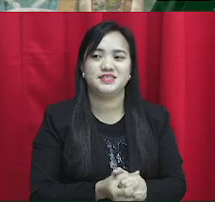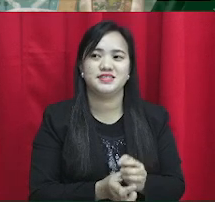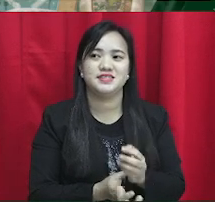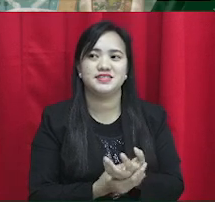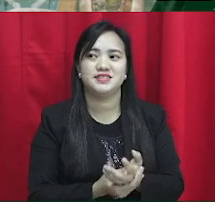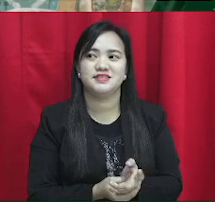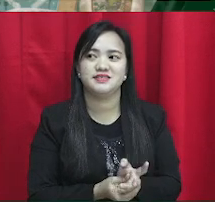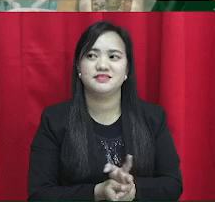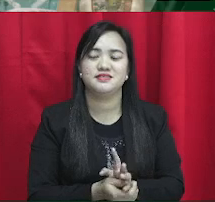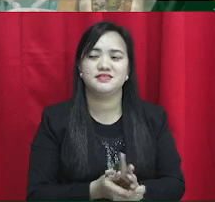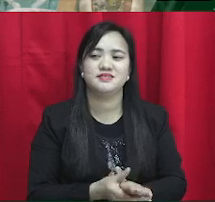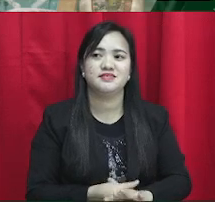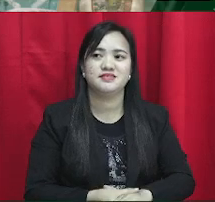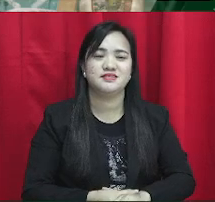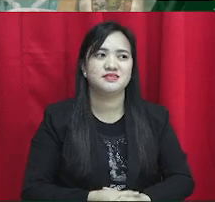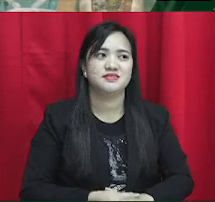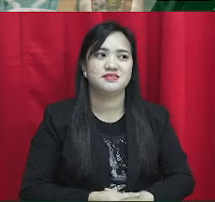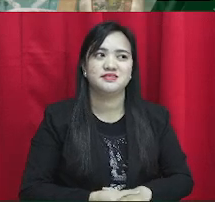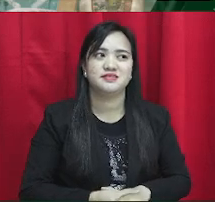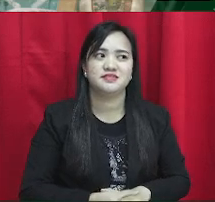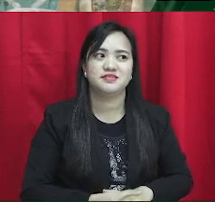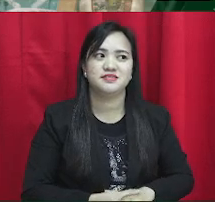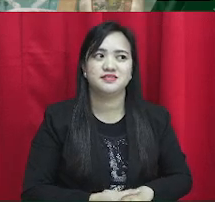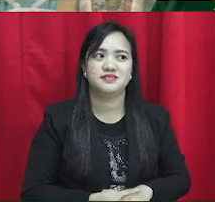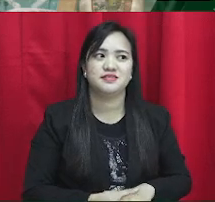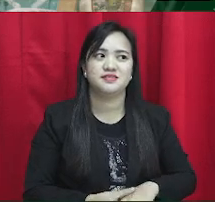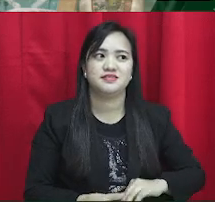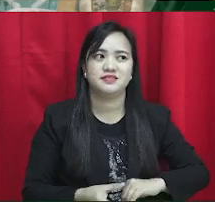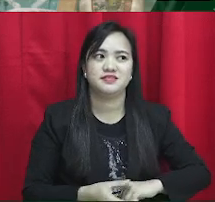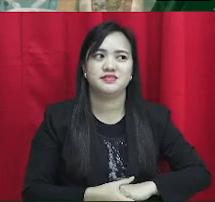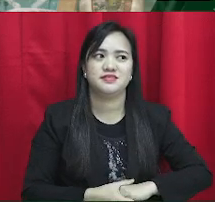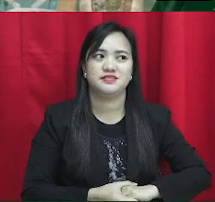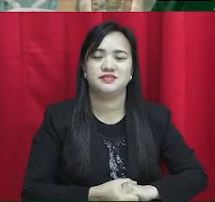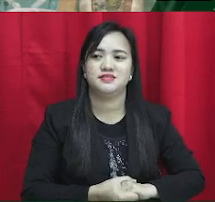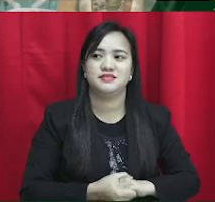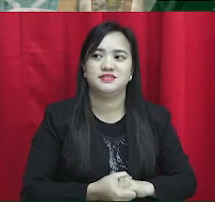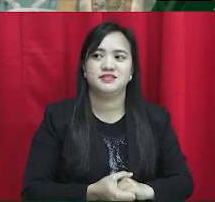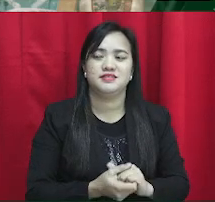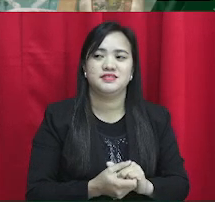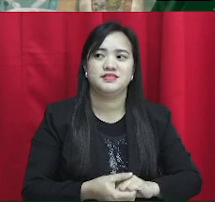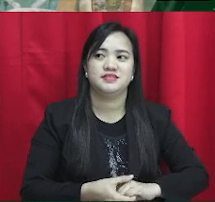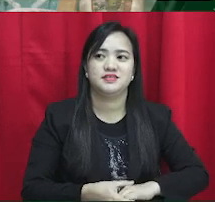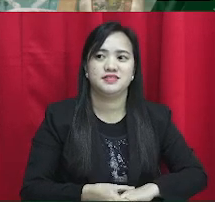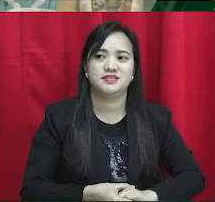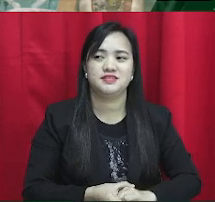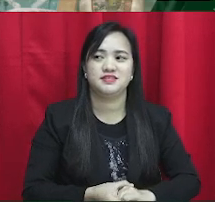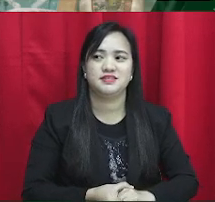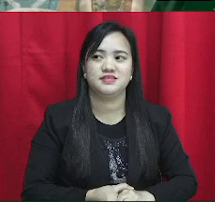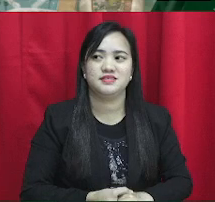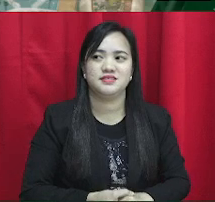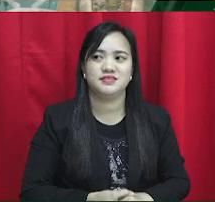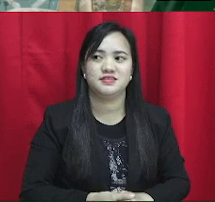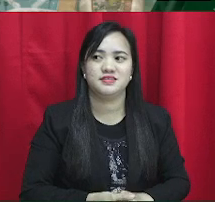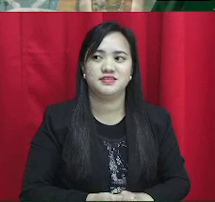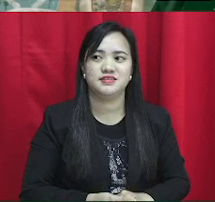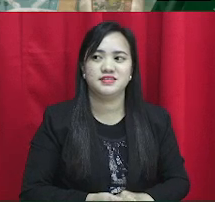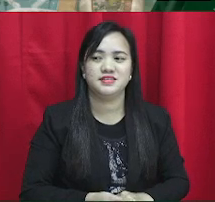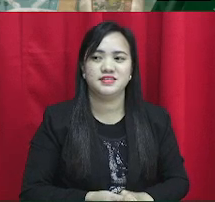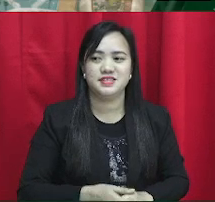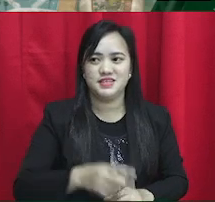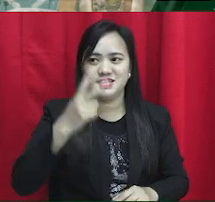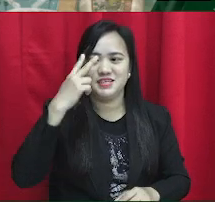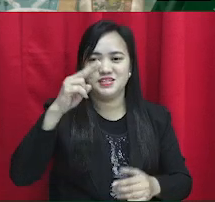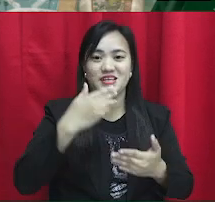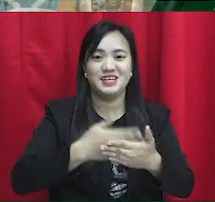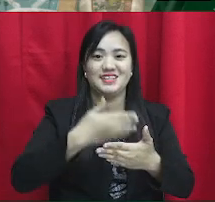year. Taon. Opo, ito na yung ito na yung pinaka last natin na Tuesday. Oh, see you Merry next Christmas year